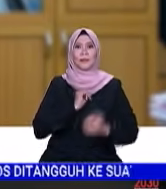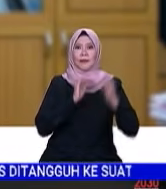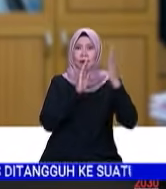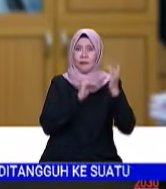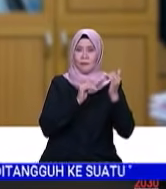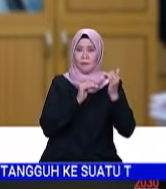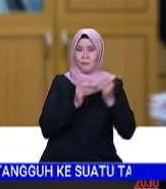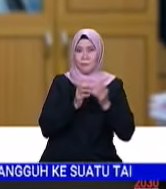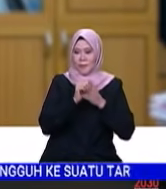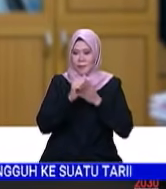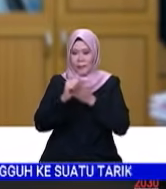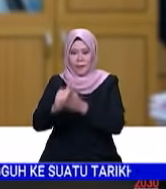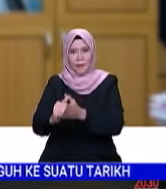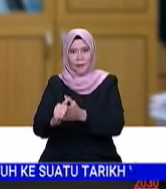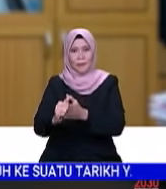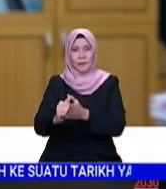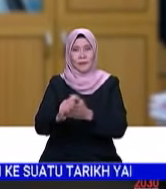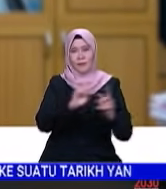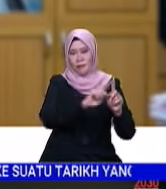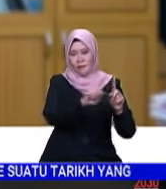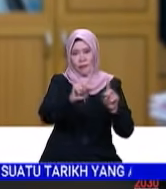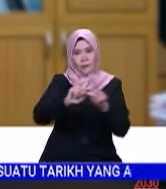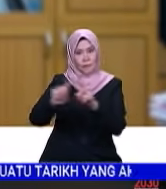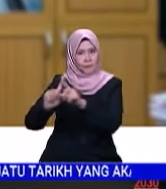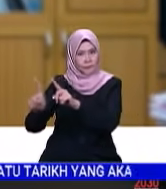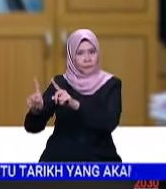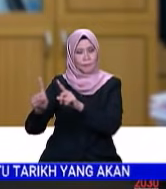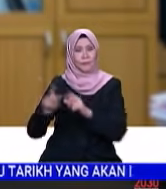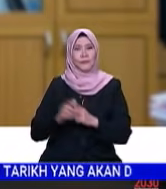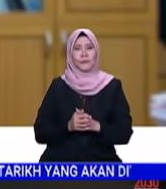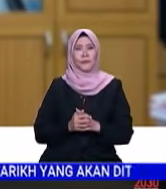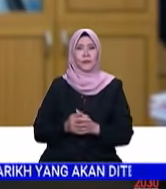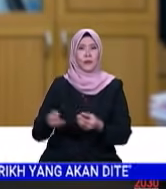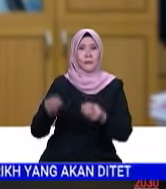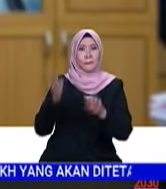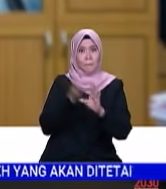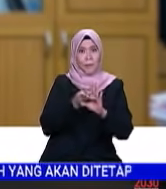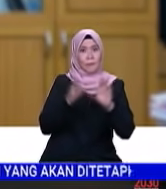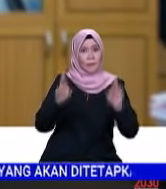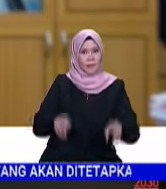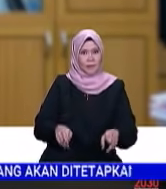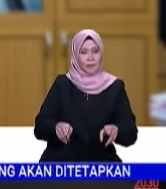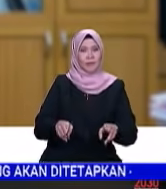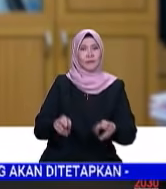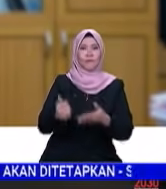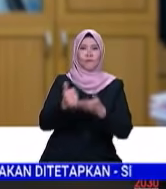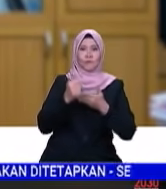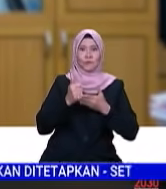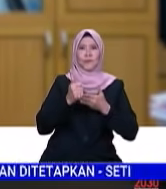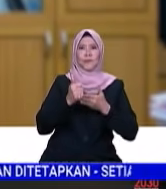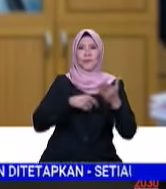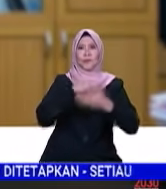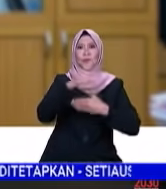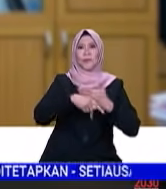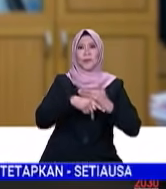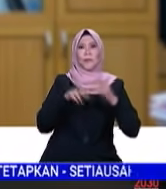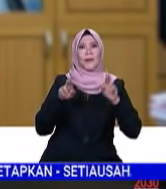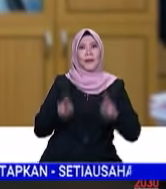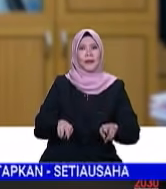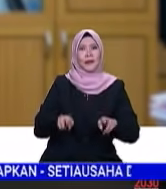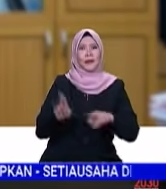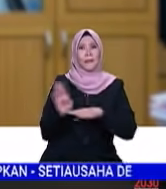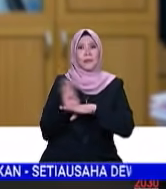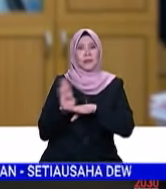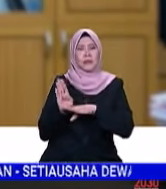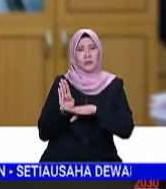dan bimbingan dari pelbagai aspek yang diberikan oleh Bank Rakyat menerusi program Rakyat